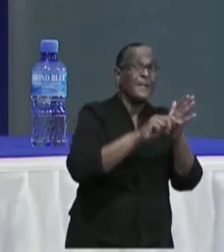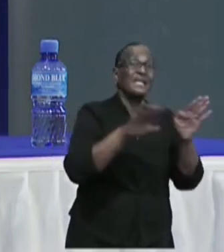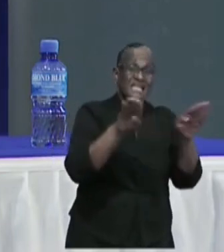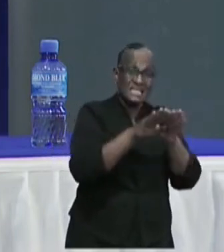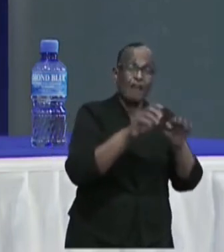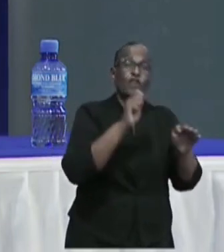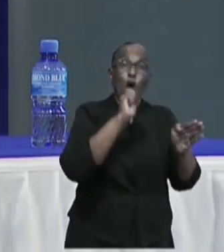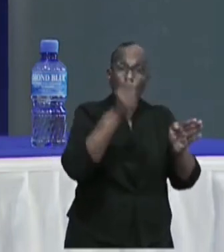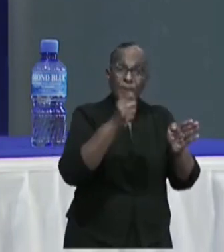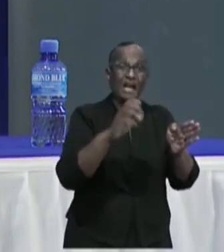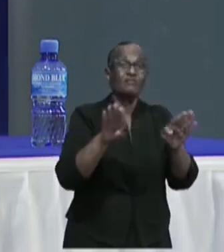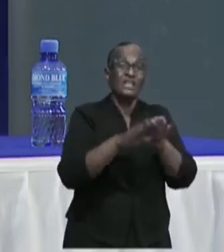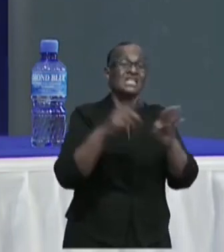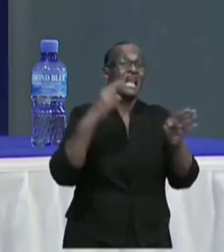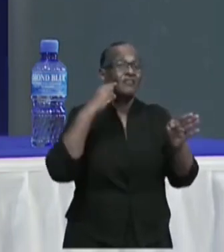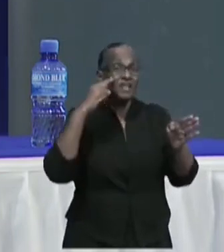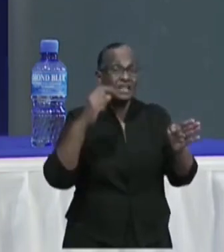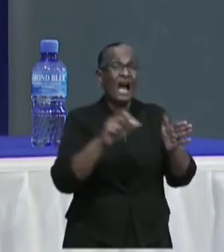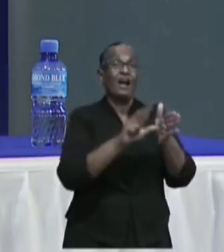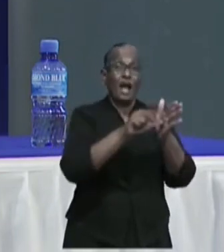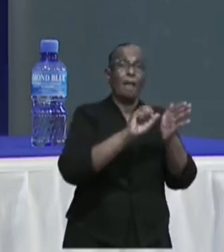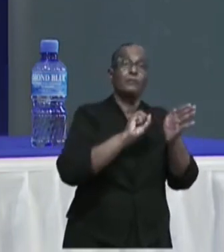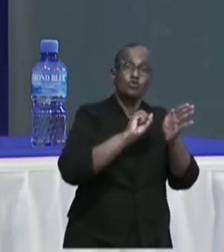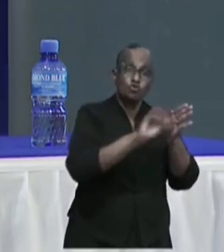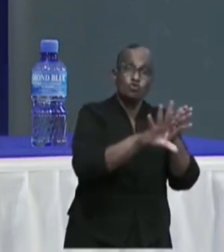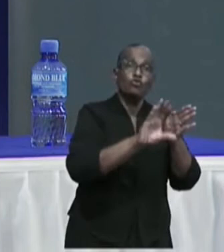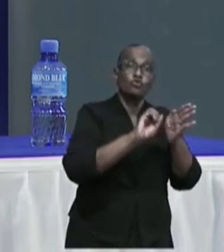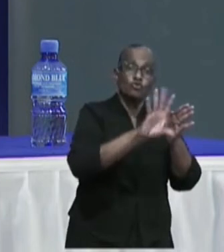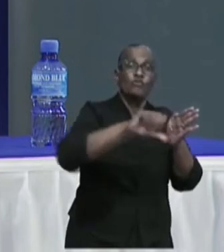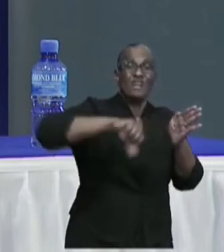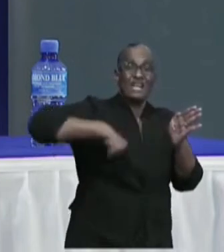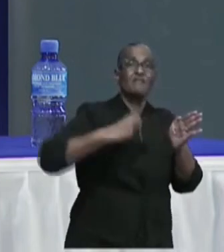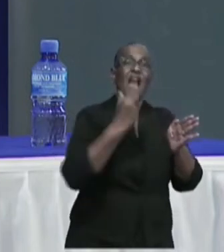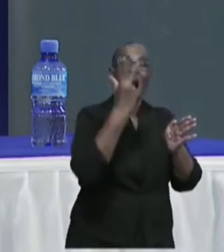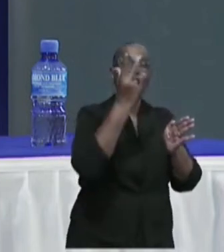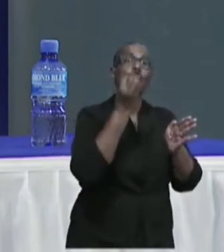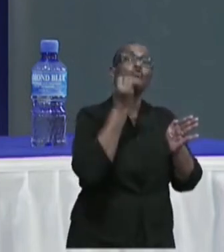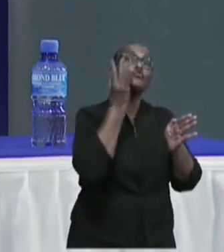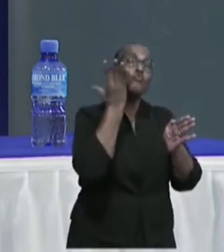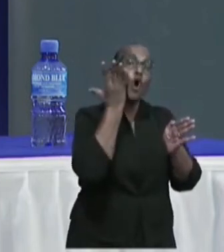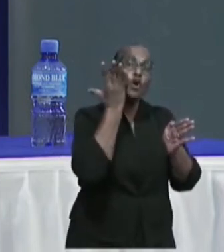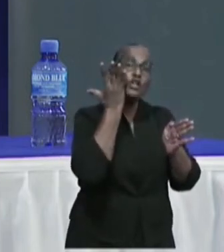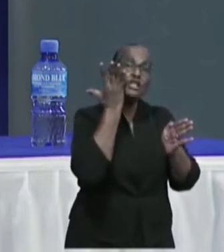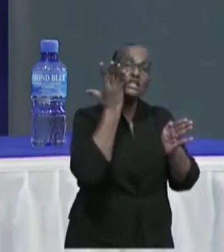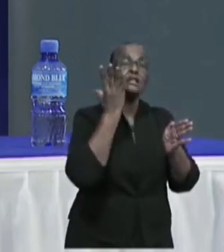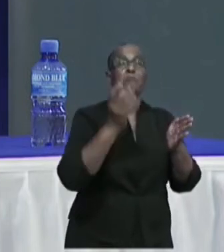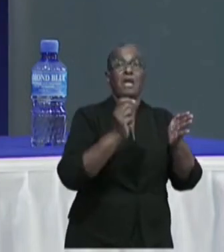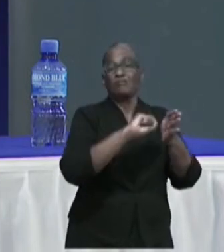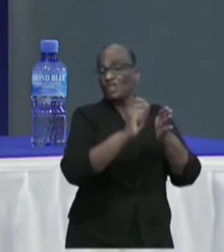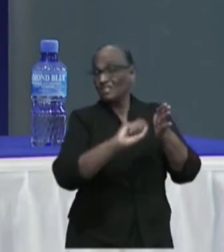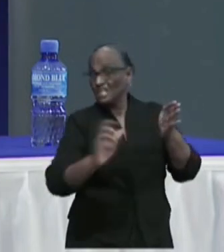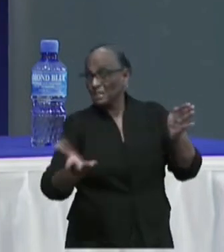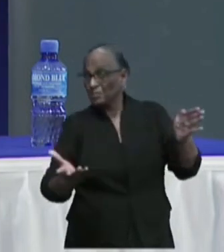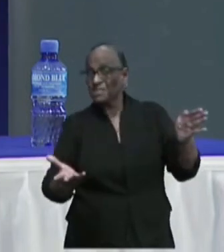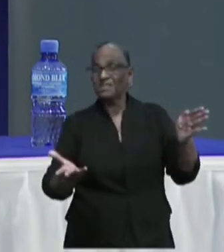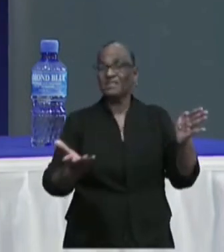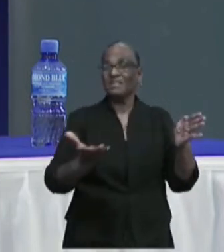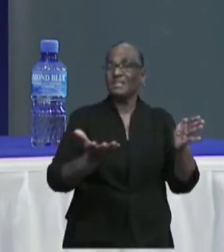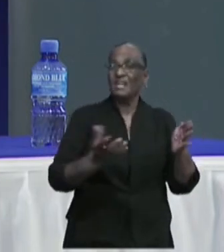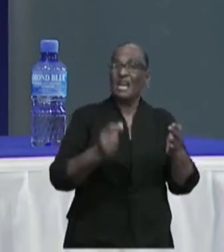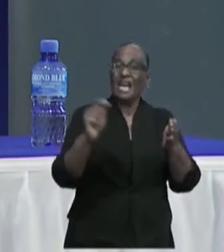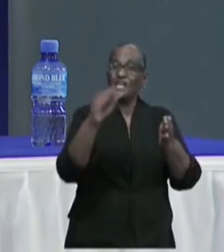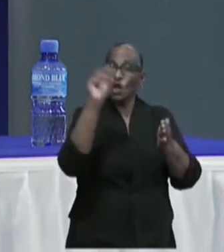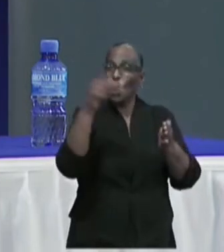aangeboden vanaf 8 uur morgens met de bijbehorende instructies. En het